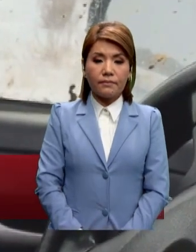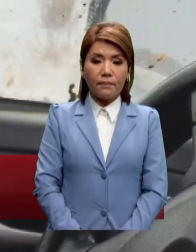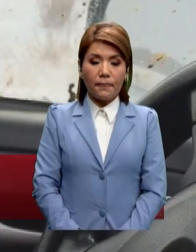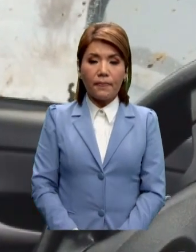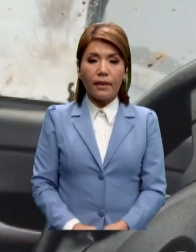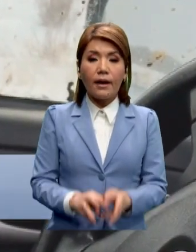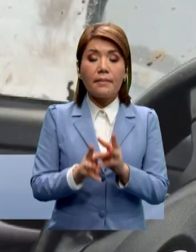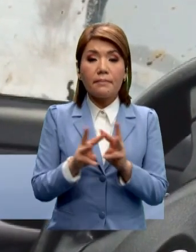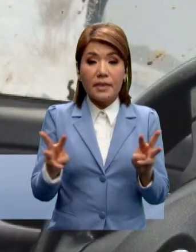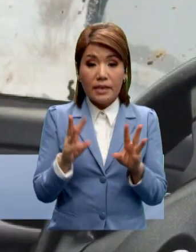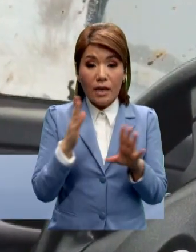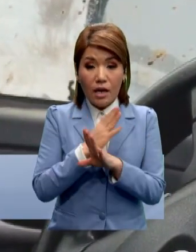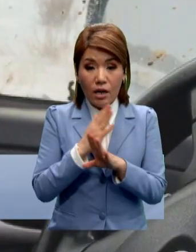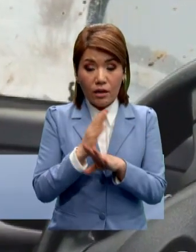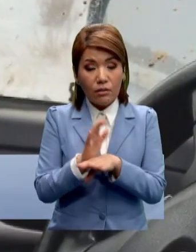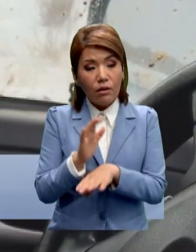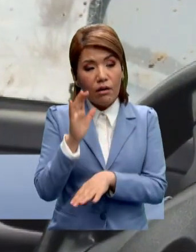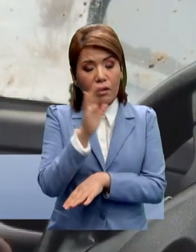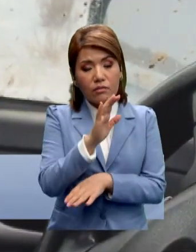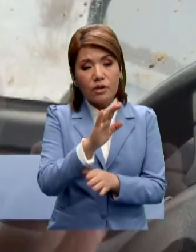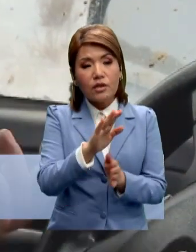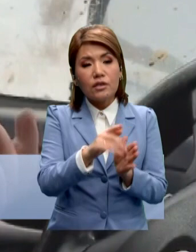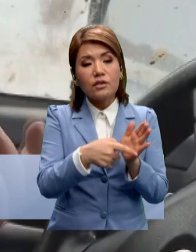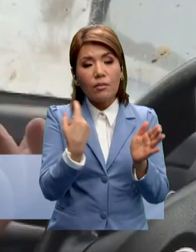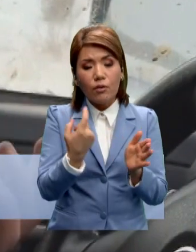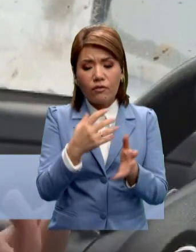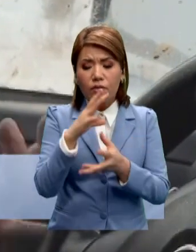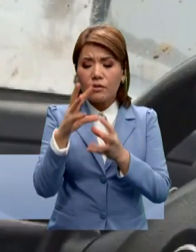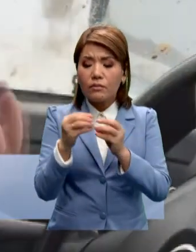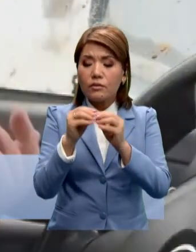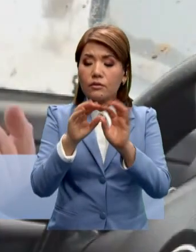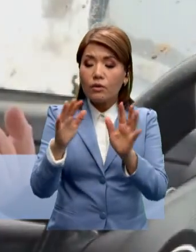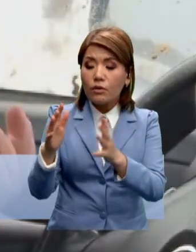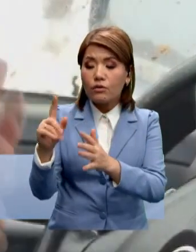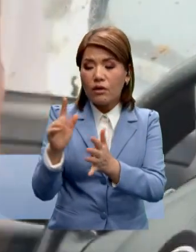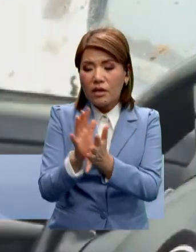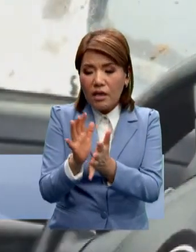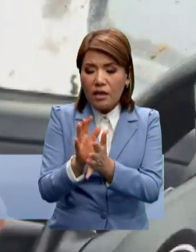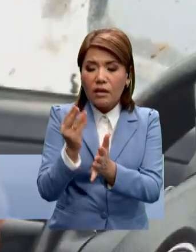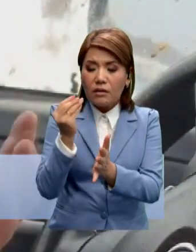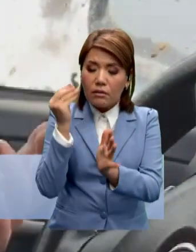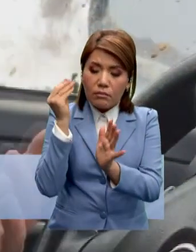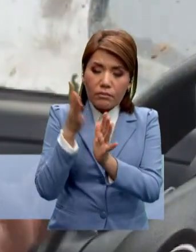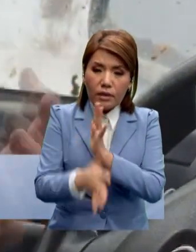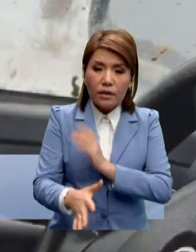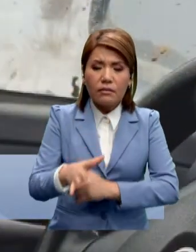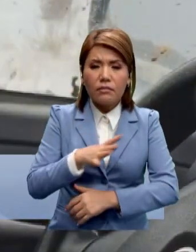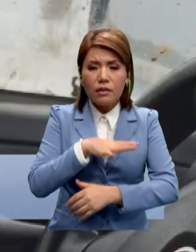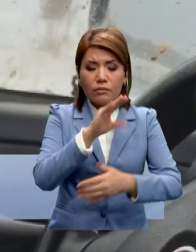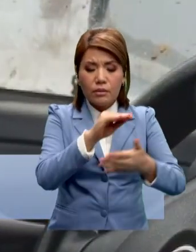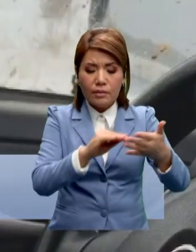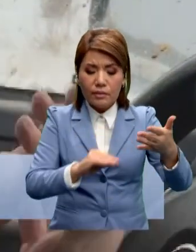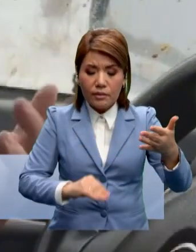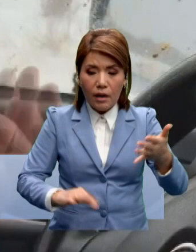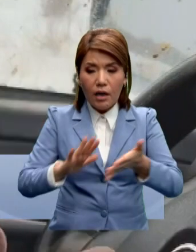Министерство экологии, мы отправили запрос о том, что вот, описав всю ситуацию, что было загрязнение, потрачены огромные деньги, провели